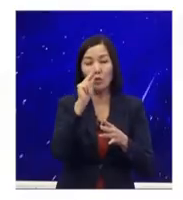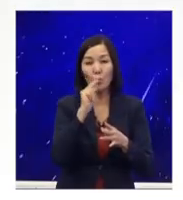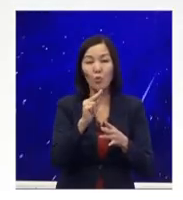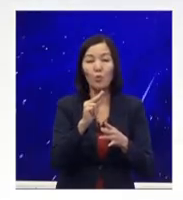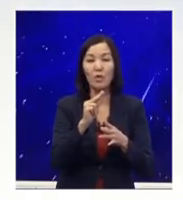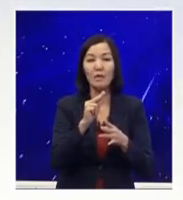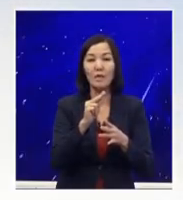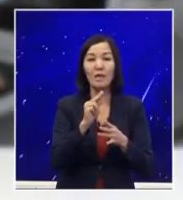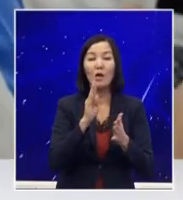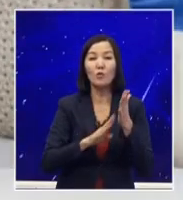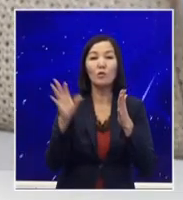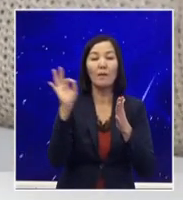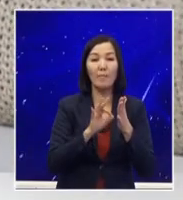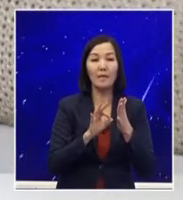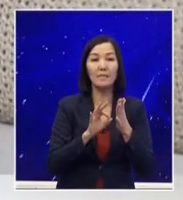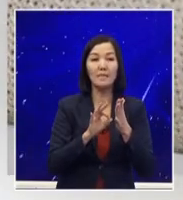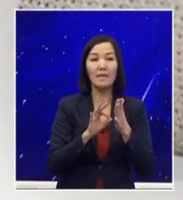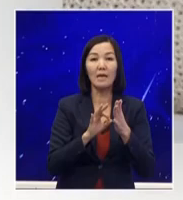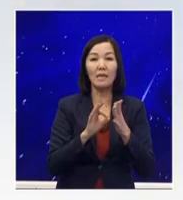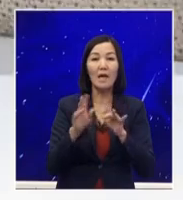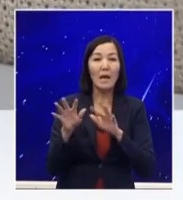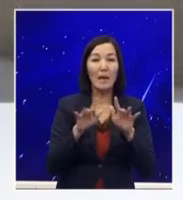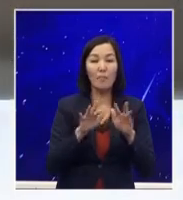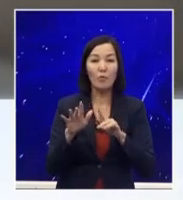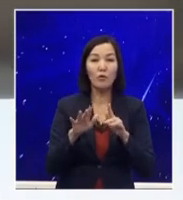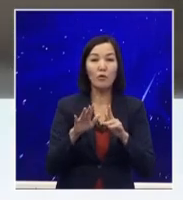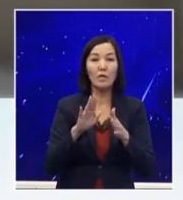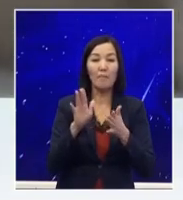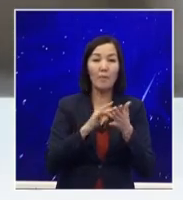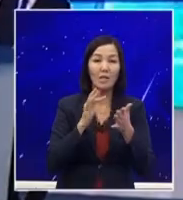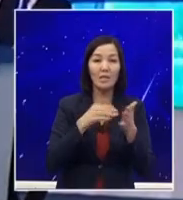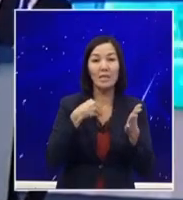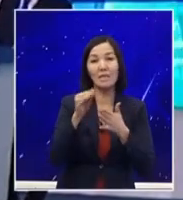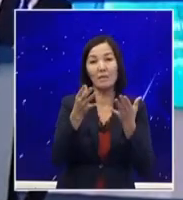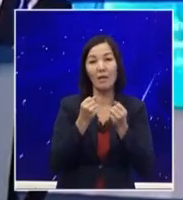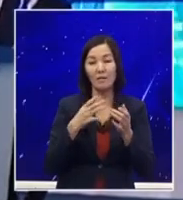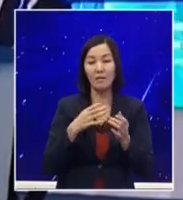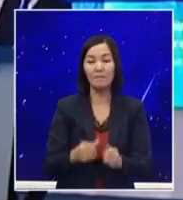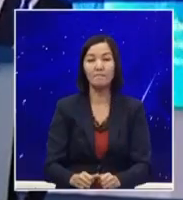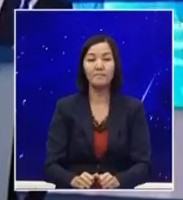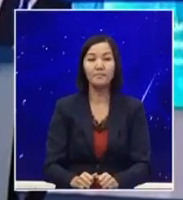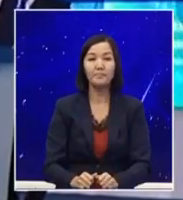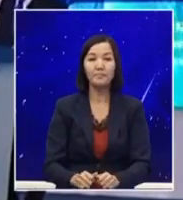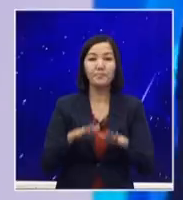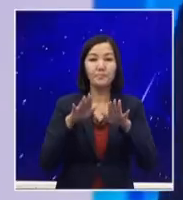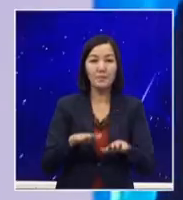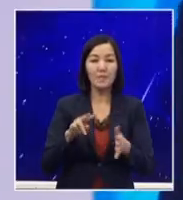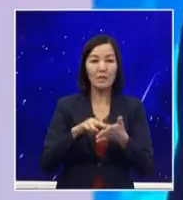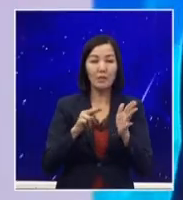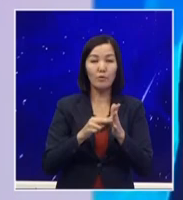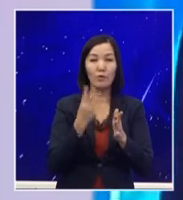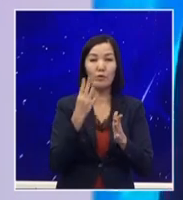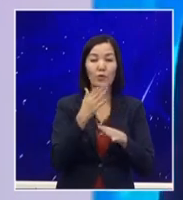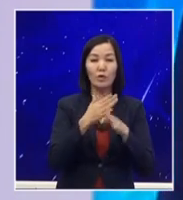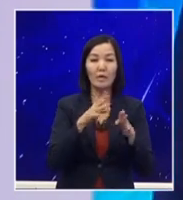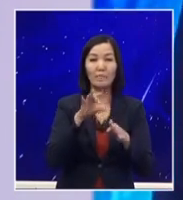барысында олардың 90%-ға жуығына компьютер мен планшеттер сатып алынды. Біз жергілікті бюджеттен